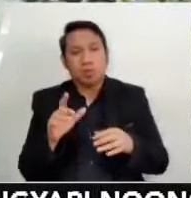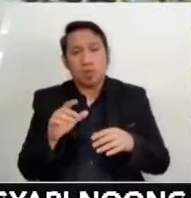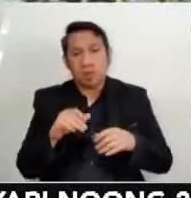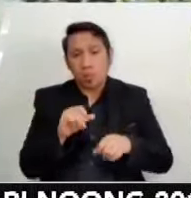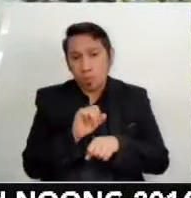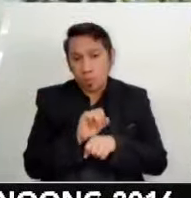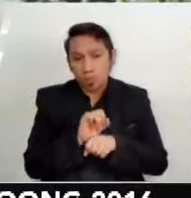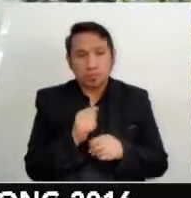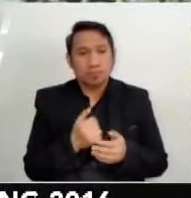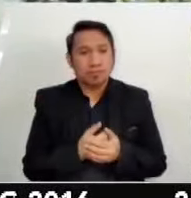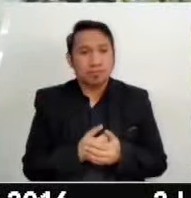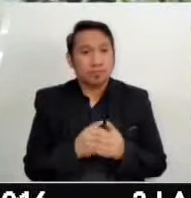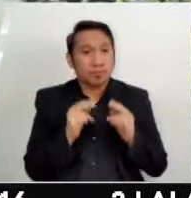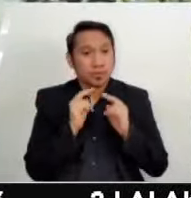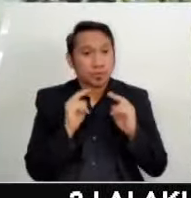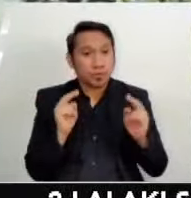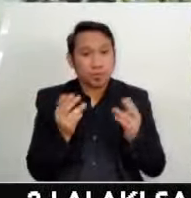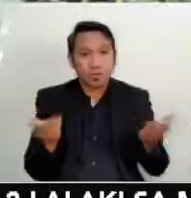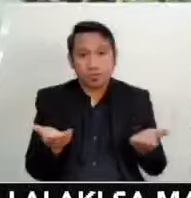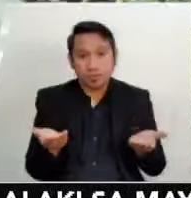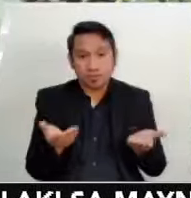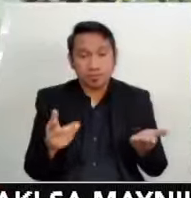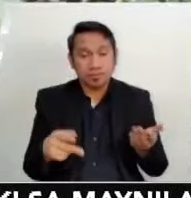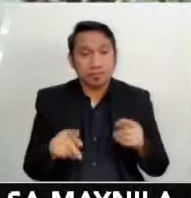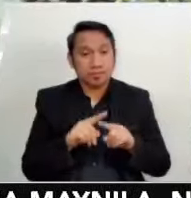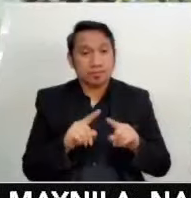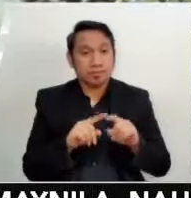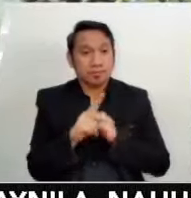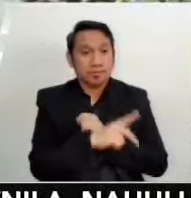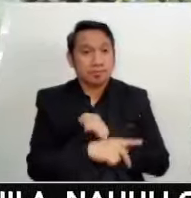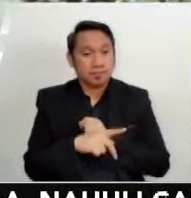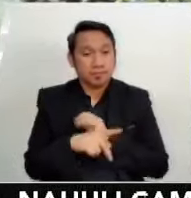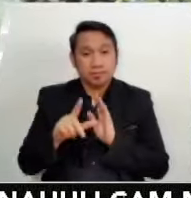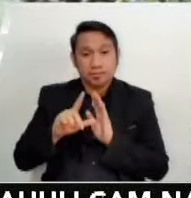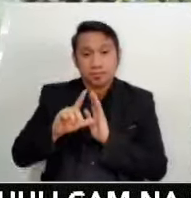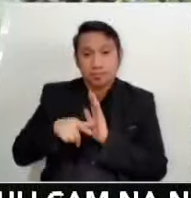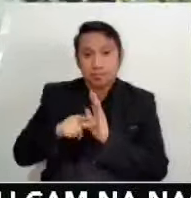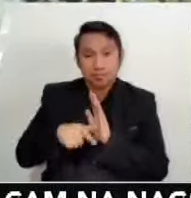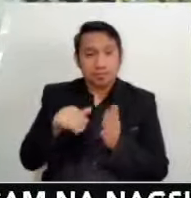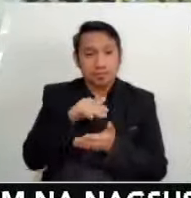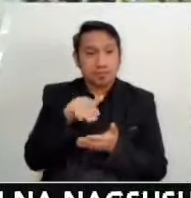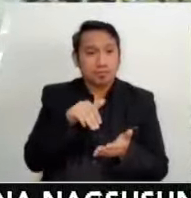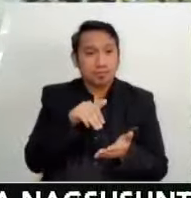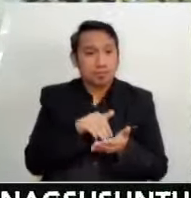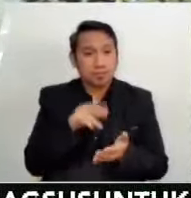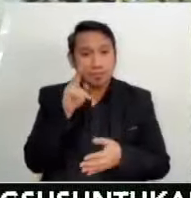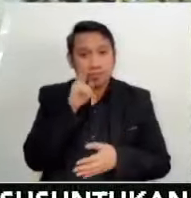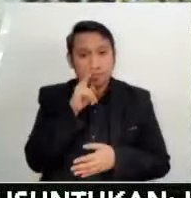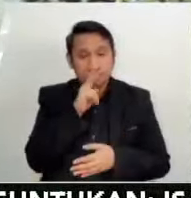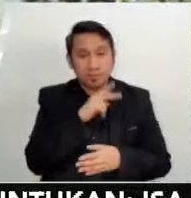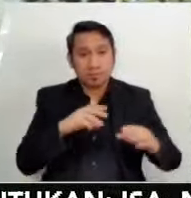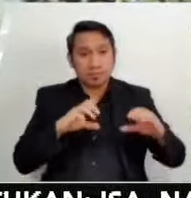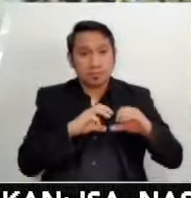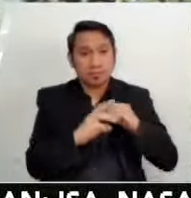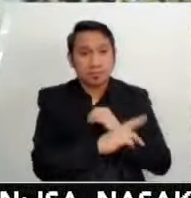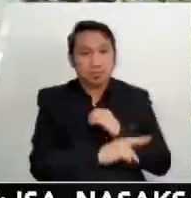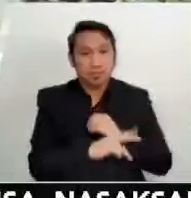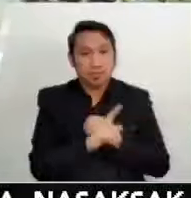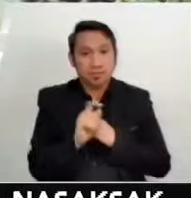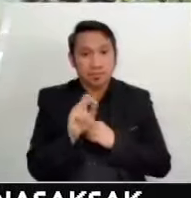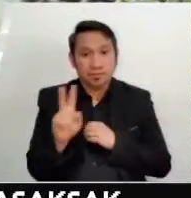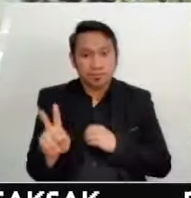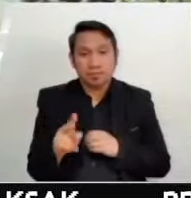iba't ibang probinsya ng bansa Abangan m sa central visas ang gma Regional TV balitang